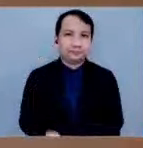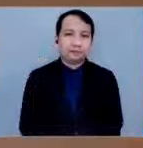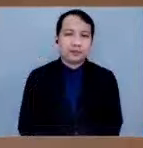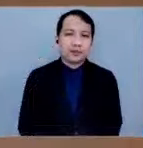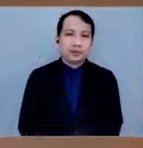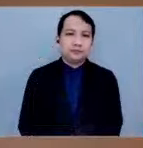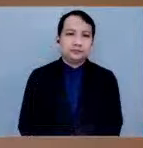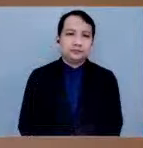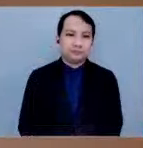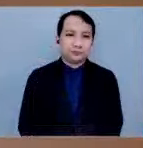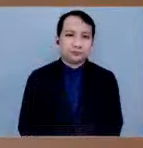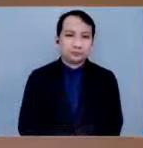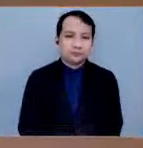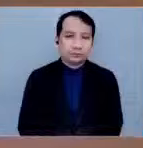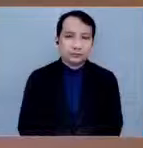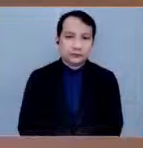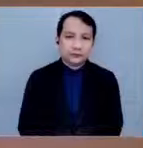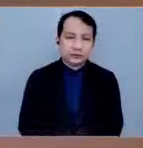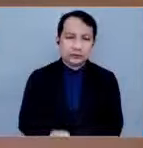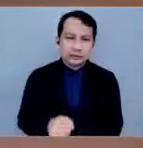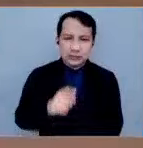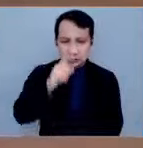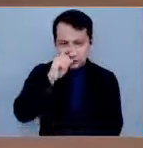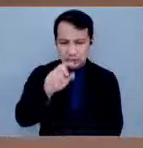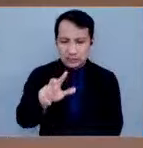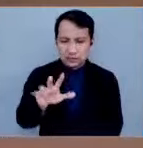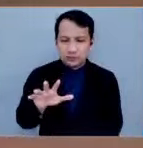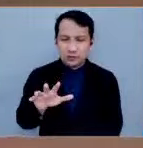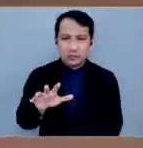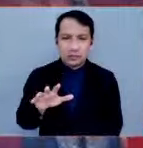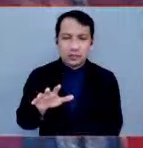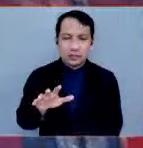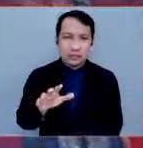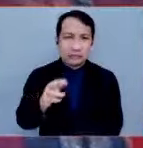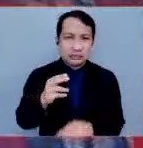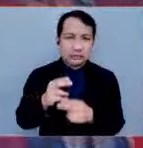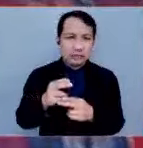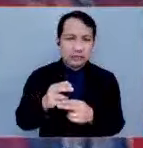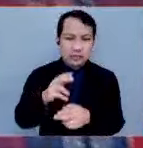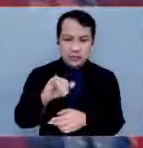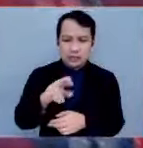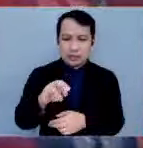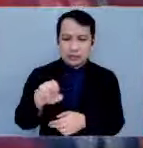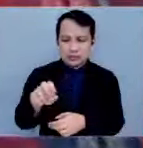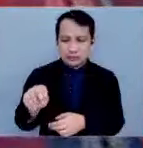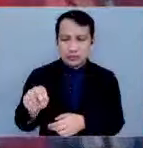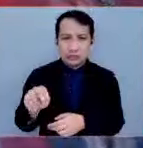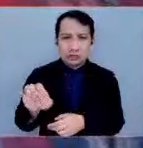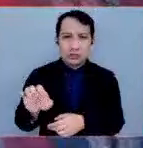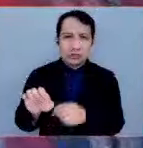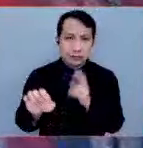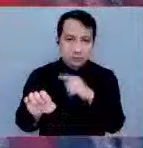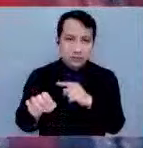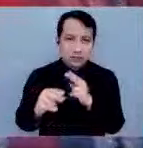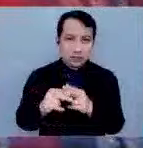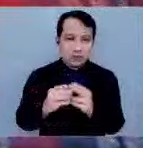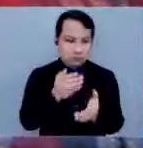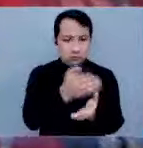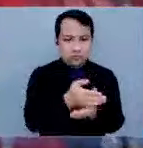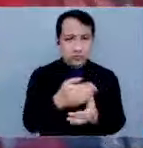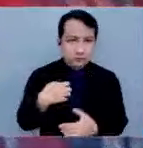Nanlulumo ang 35 anyos na si Irene hindi niya tunay na pangalan nang magtungo sa mga pulis sa Quezon City